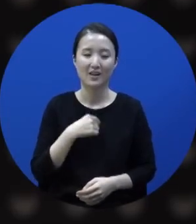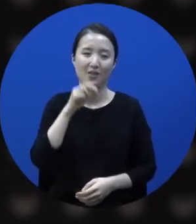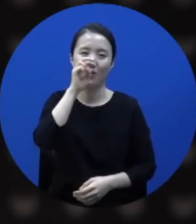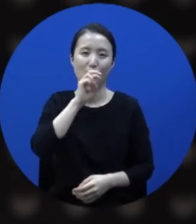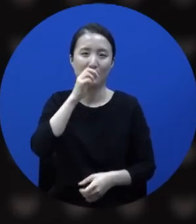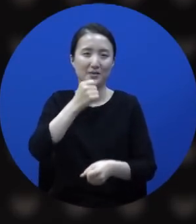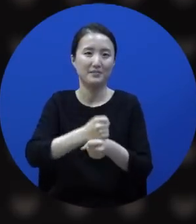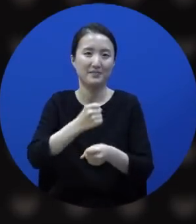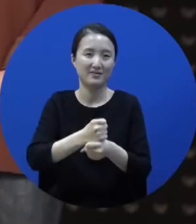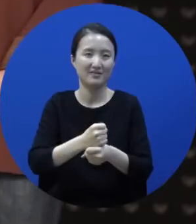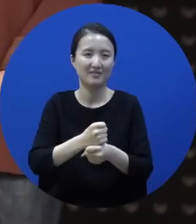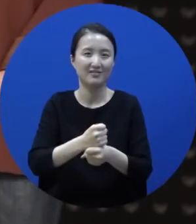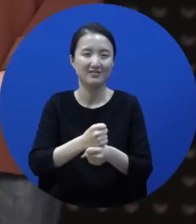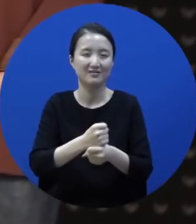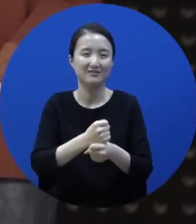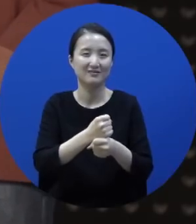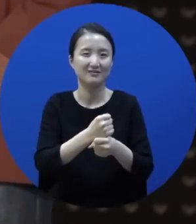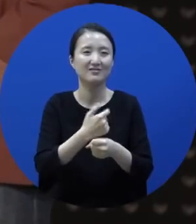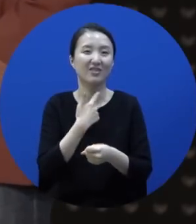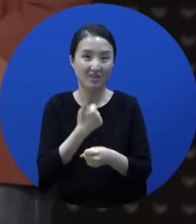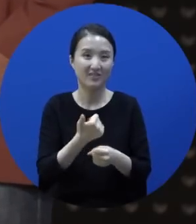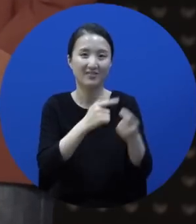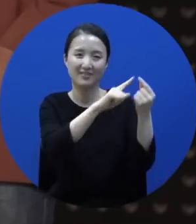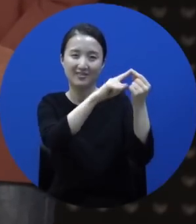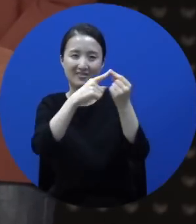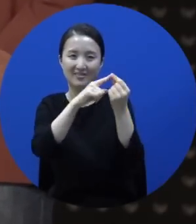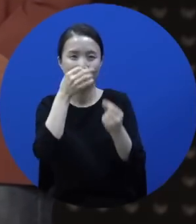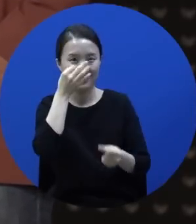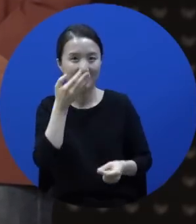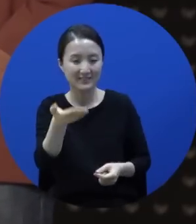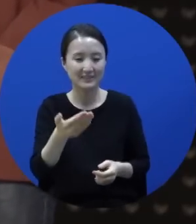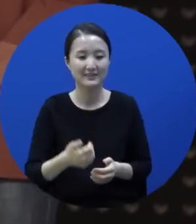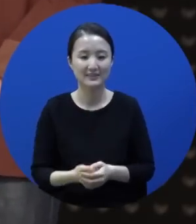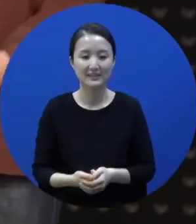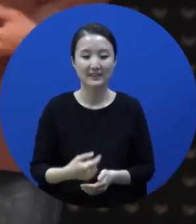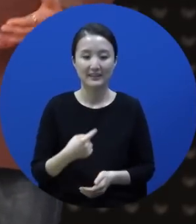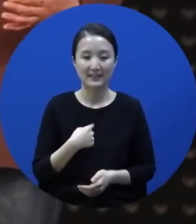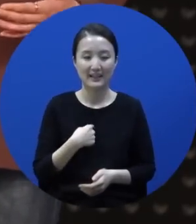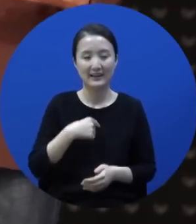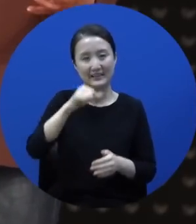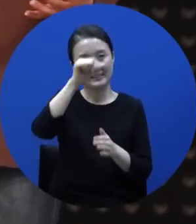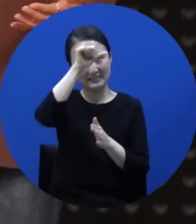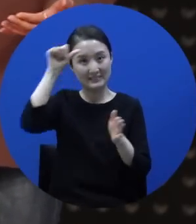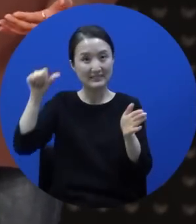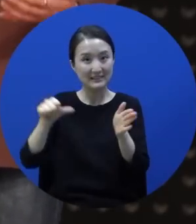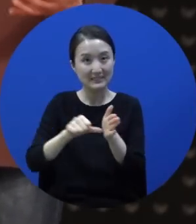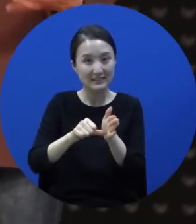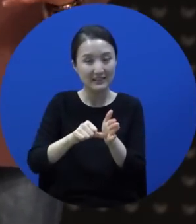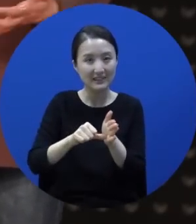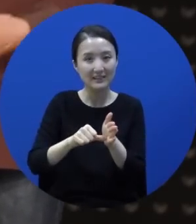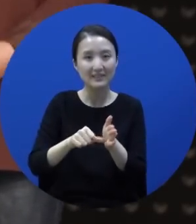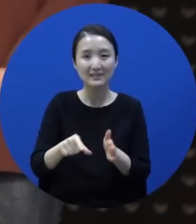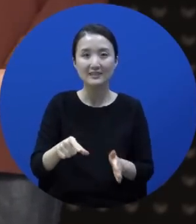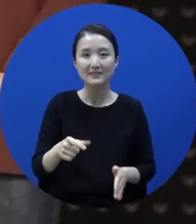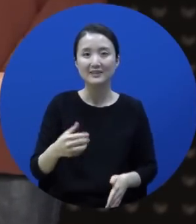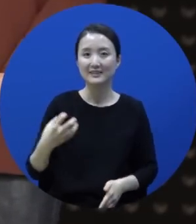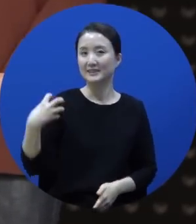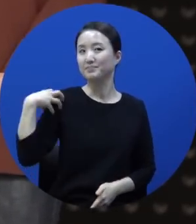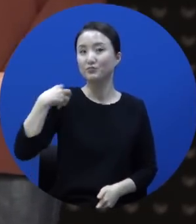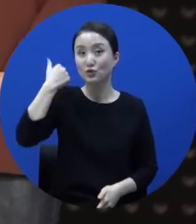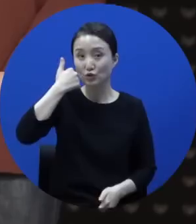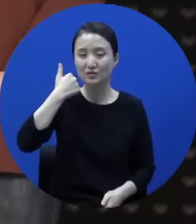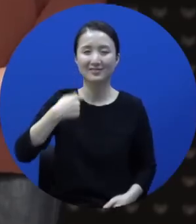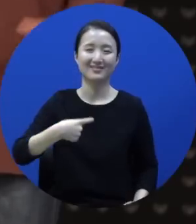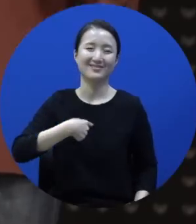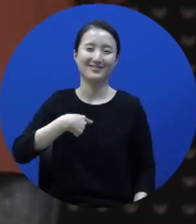가사거든요. 노래 가사인데 네. 여기 안에서 이런 가사가 나옵니다. 내 인생의 주인공은 바로 너 자신이다.